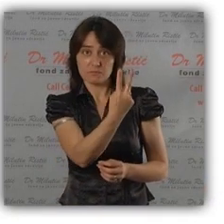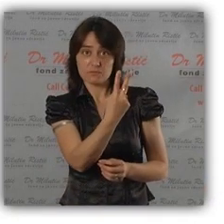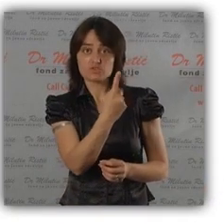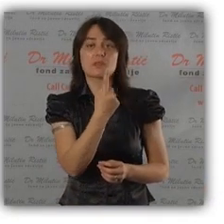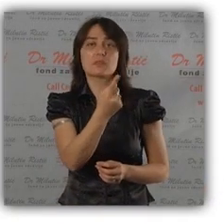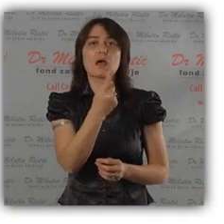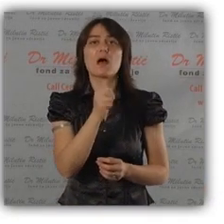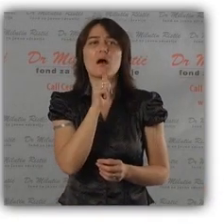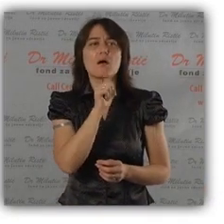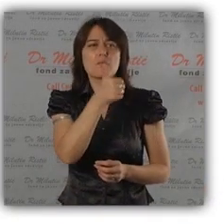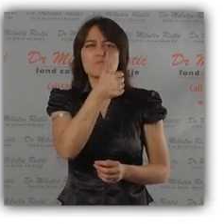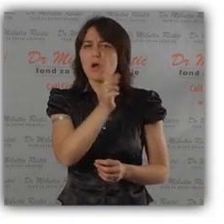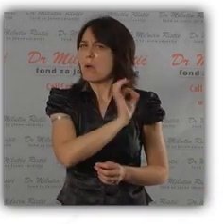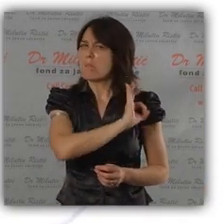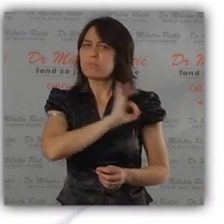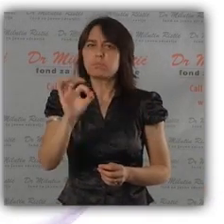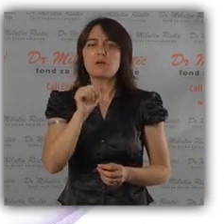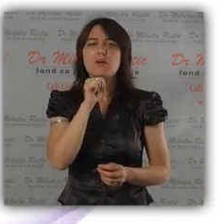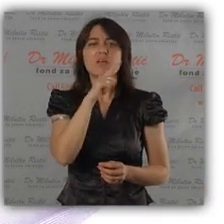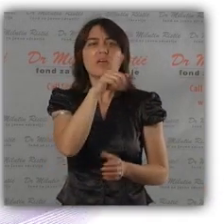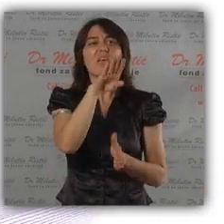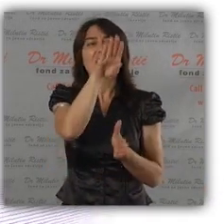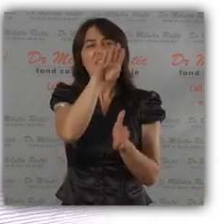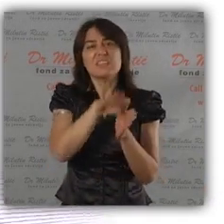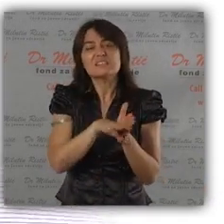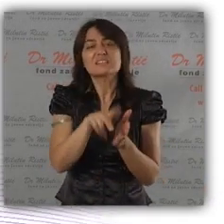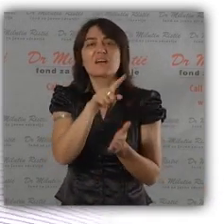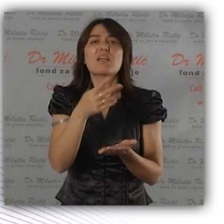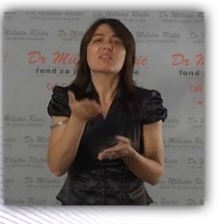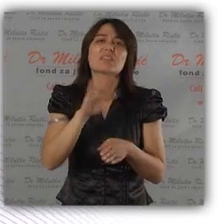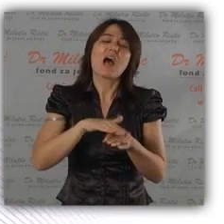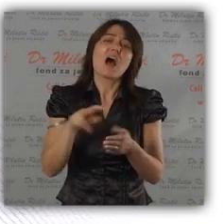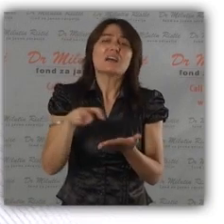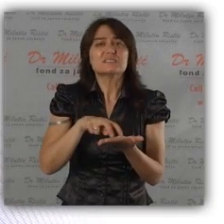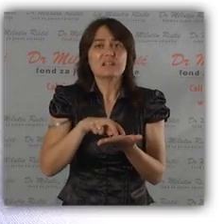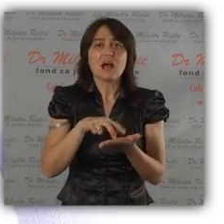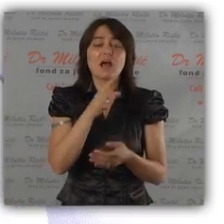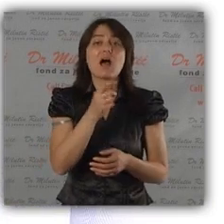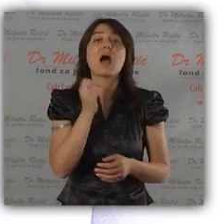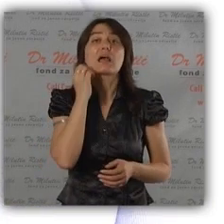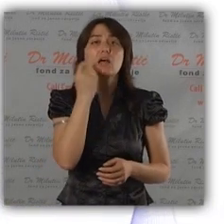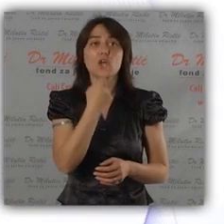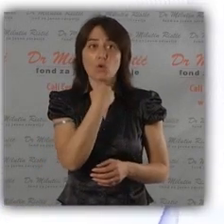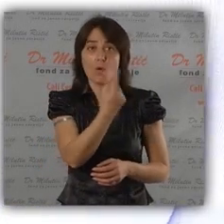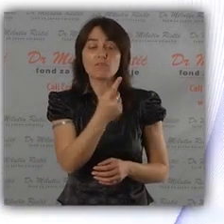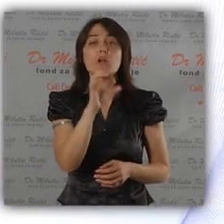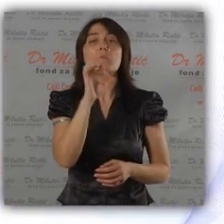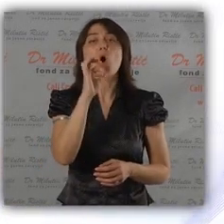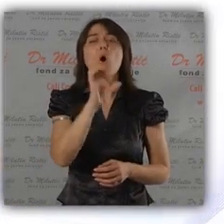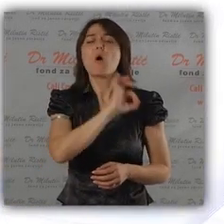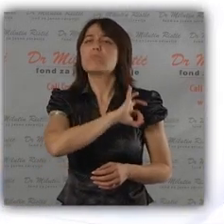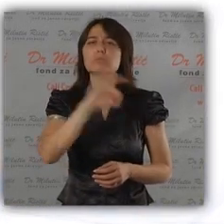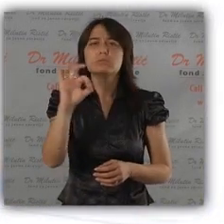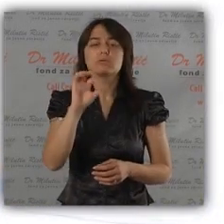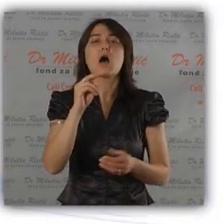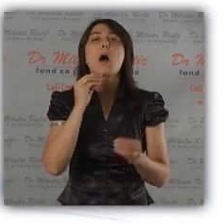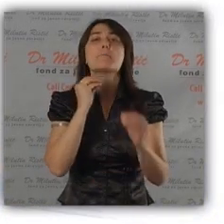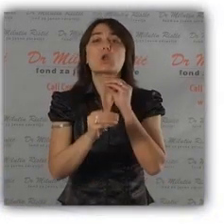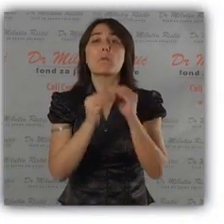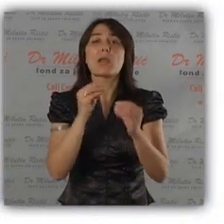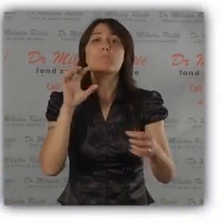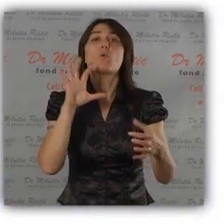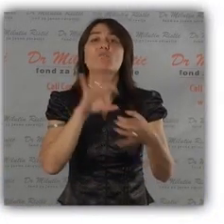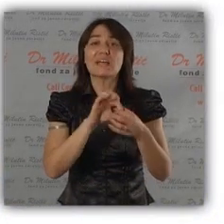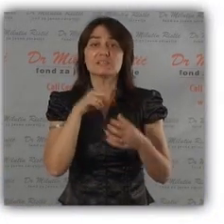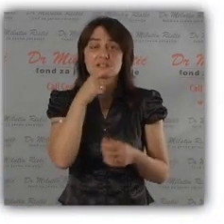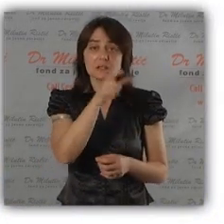dva aspekta, a to su perfekcionizam i niska tolerancija na frustraciju. Kad govorimo o perfekcionizmu,